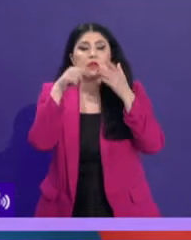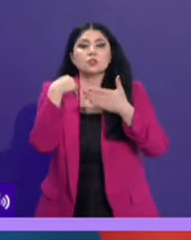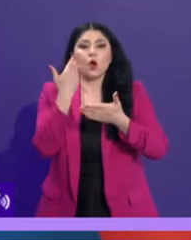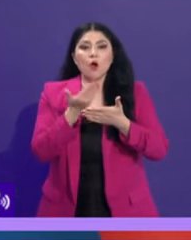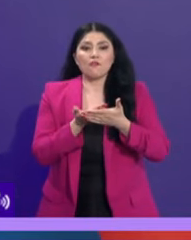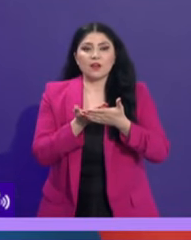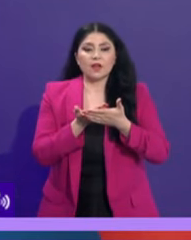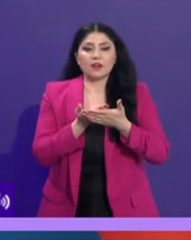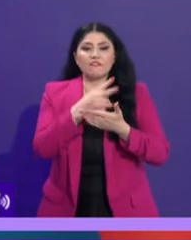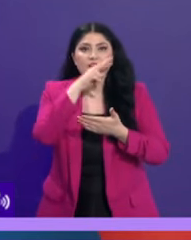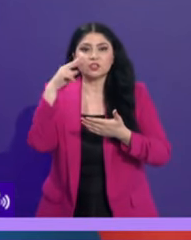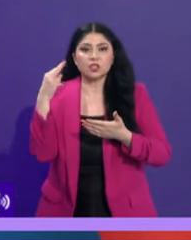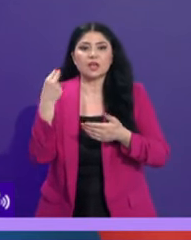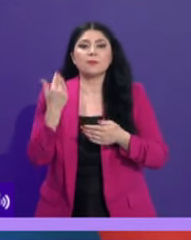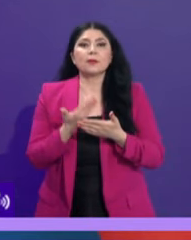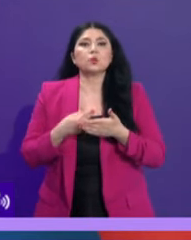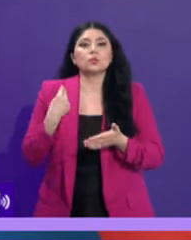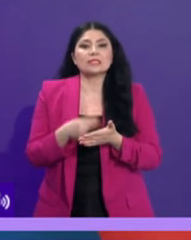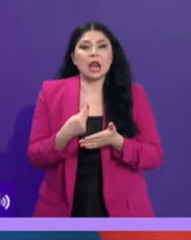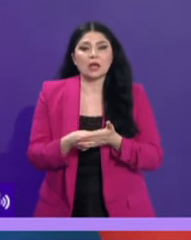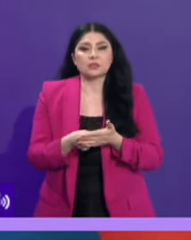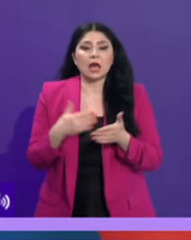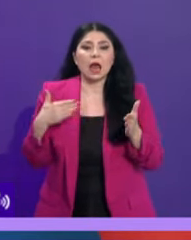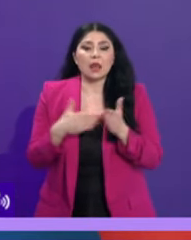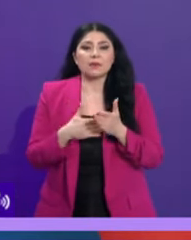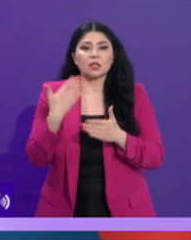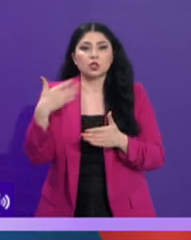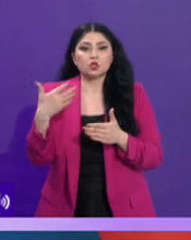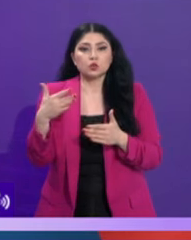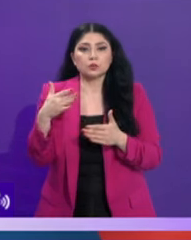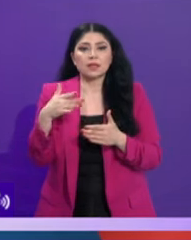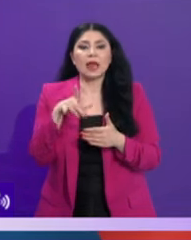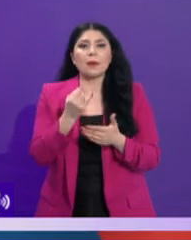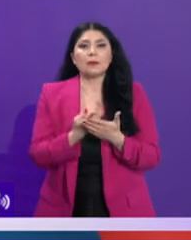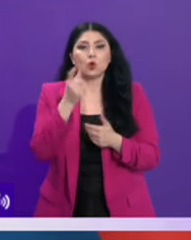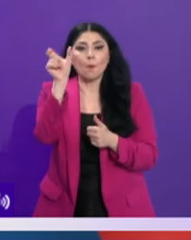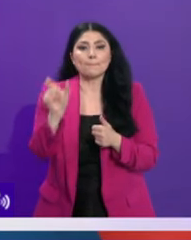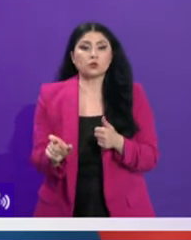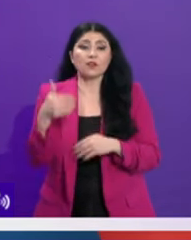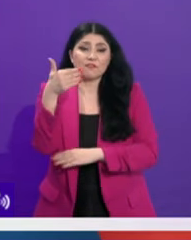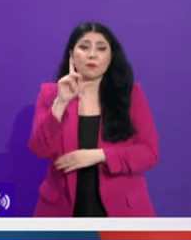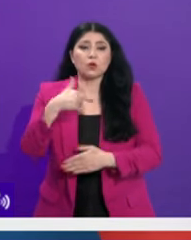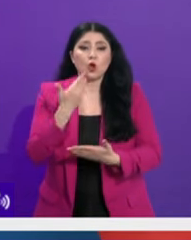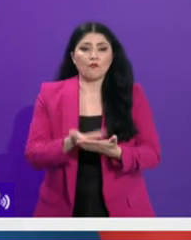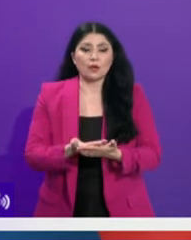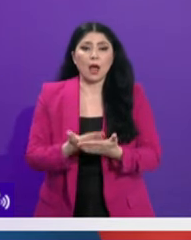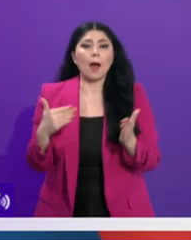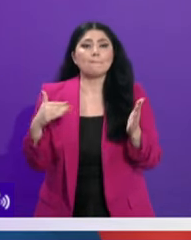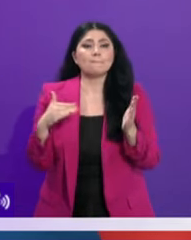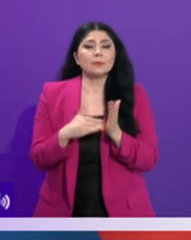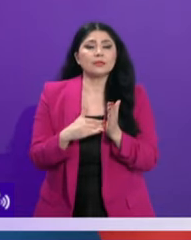angajatorilor să ofere această facilitate salariaților, în limita de 500 de lei de persoană. Am plafonat această